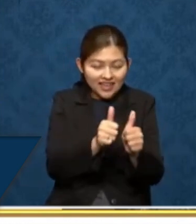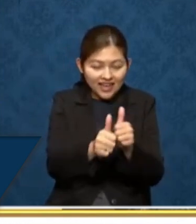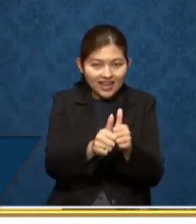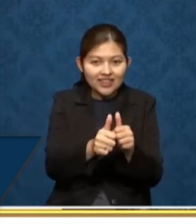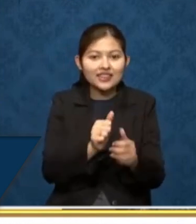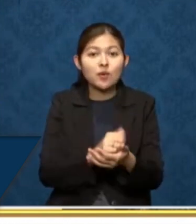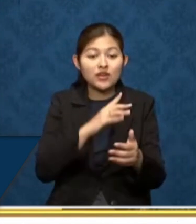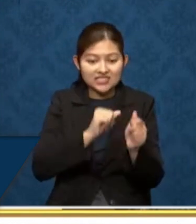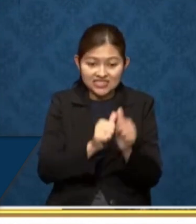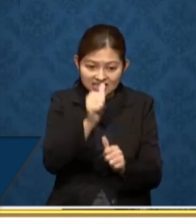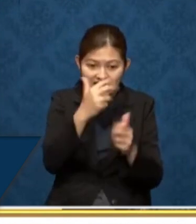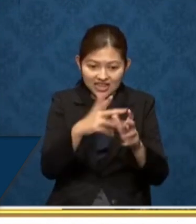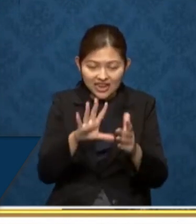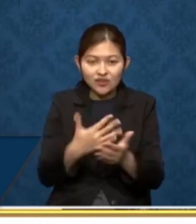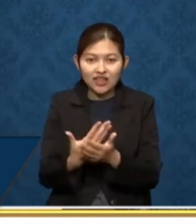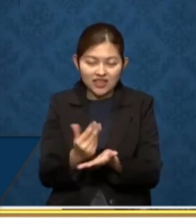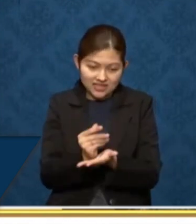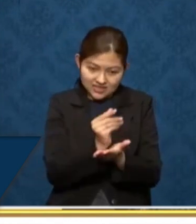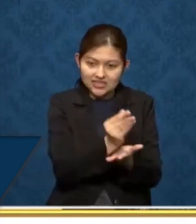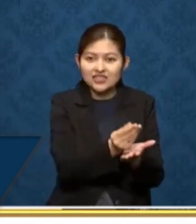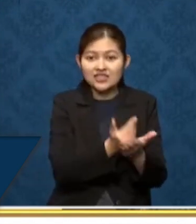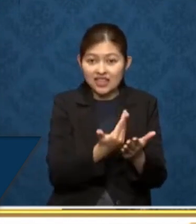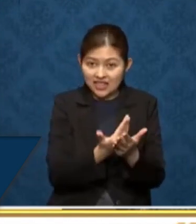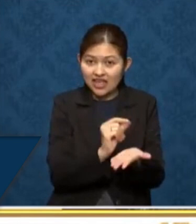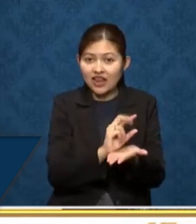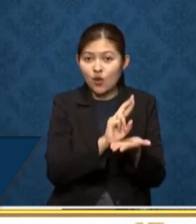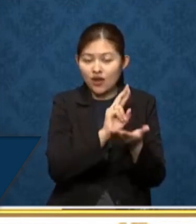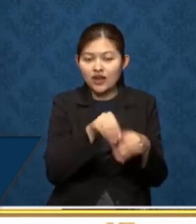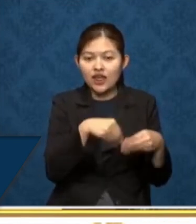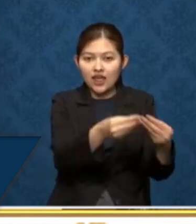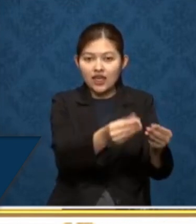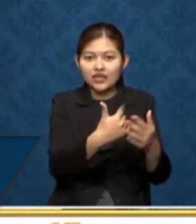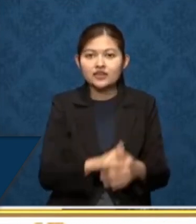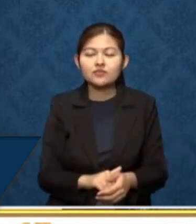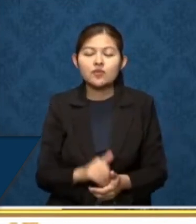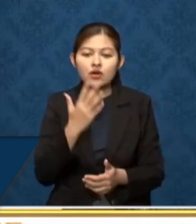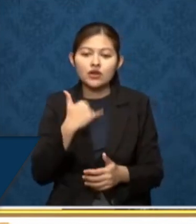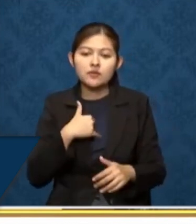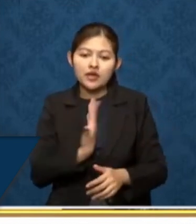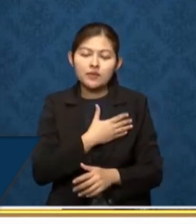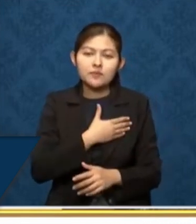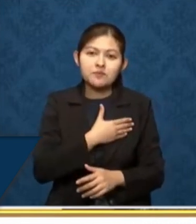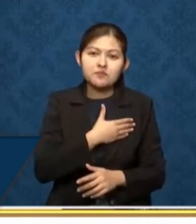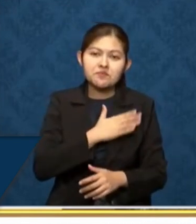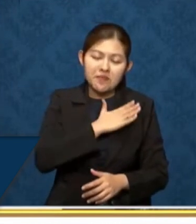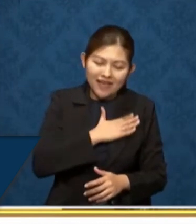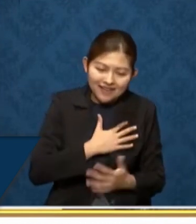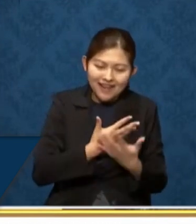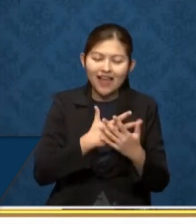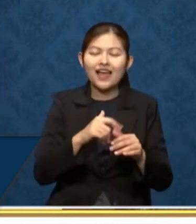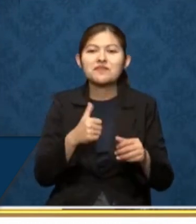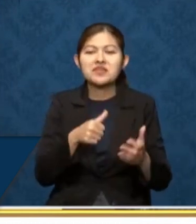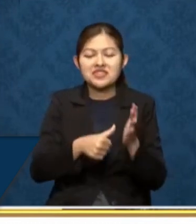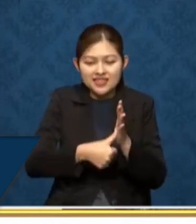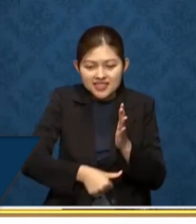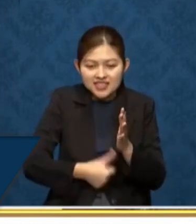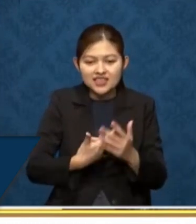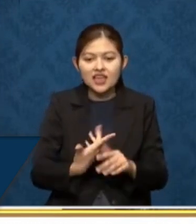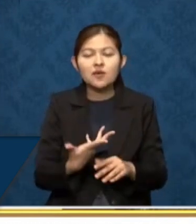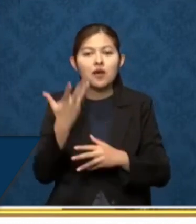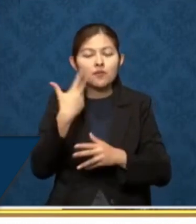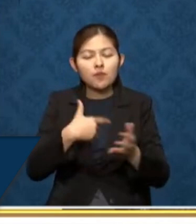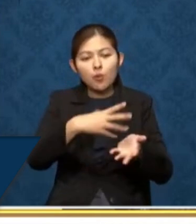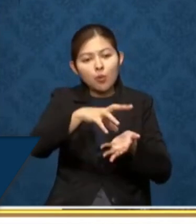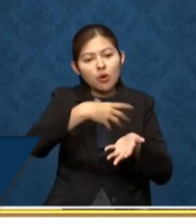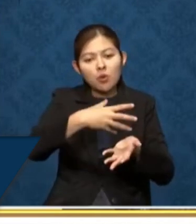ายการท่ามกลางค่าครองชีพที่สูงค่ะซ้ำร้ายยังต้องแบกรับภาระความเป็นหนี้เรื่องราวของชีวิตพวกเขาเมื่อดิฉัน